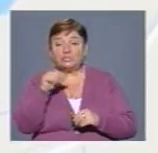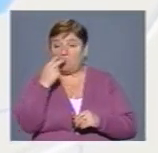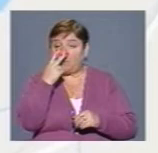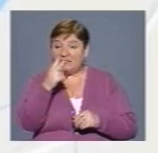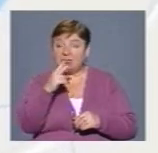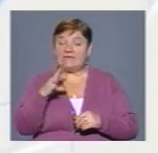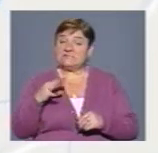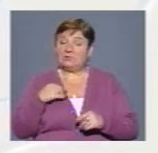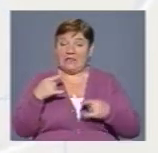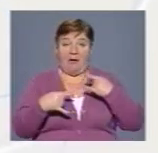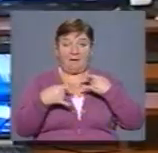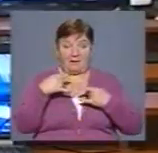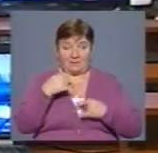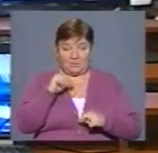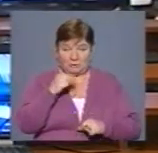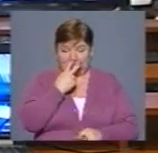на своїх екранах.